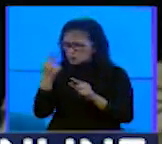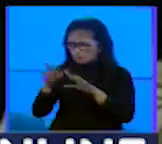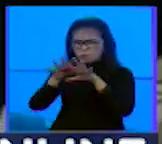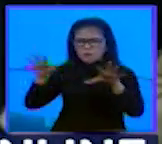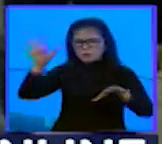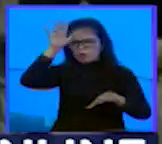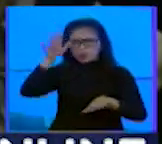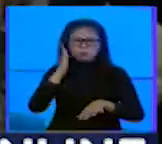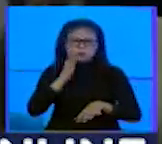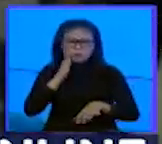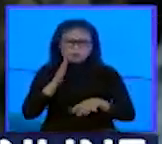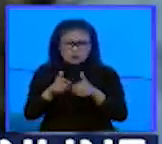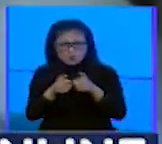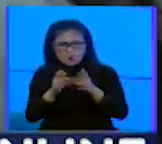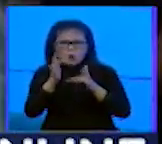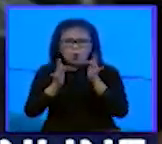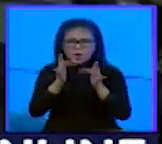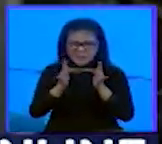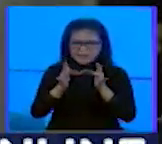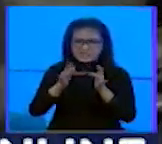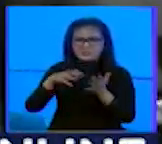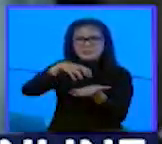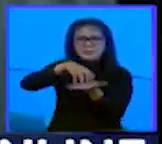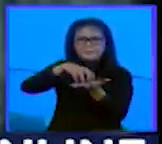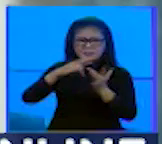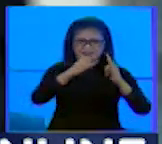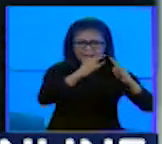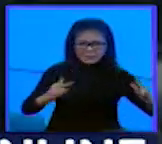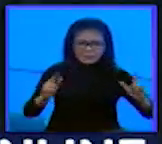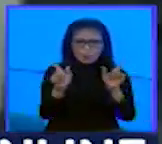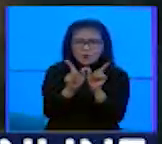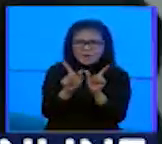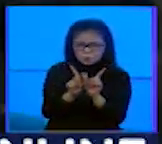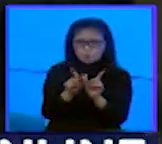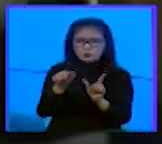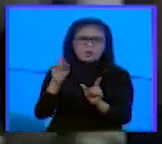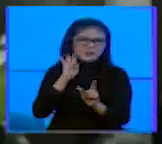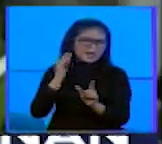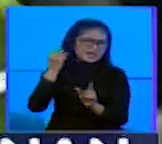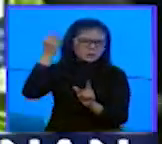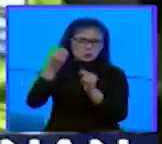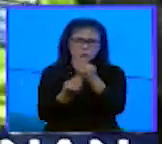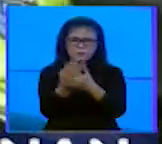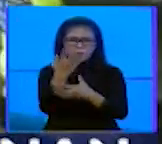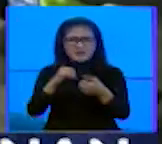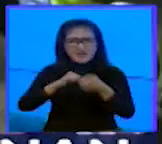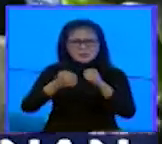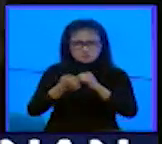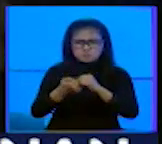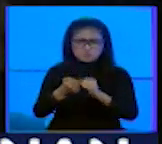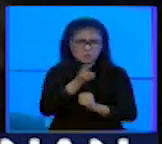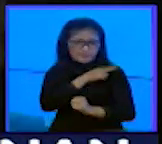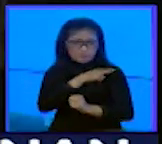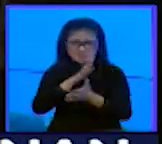main game online di sebuah warung tenda. Karena rentan menjadi klaster penyebaran COVID-19, kerumunan pemuda pun dibubarkan.